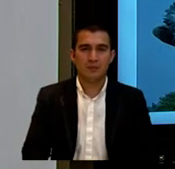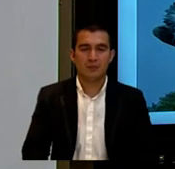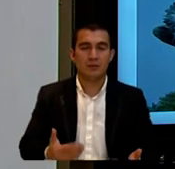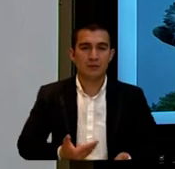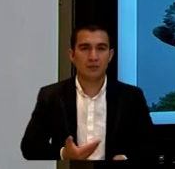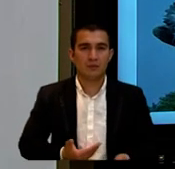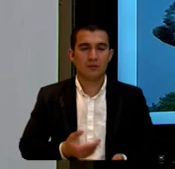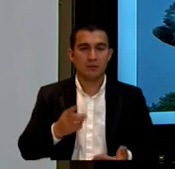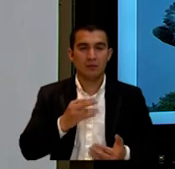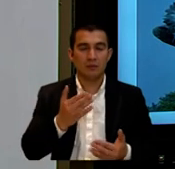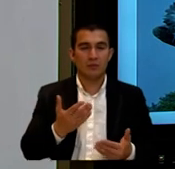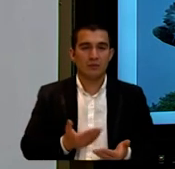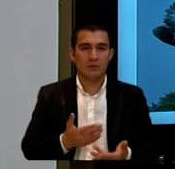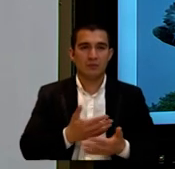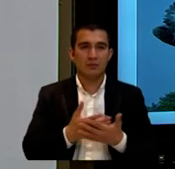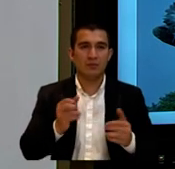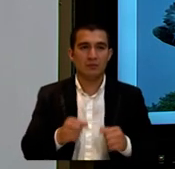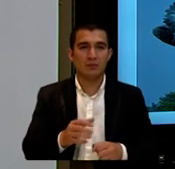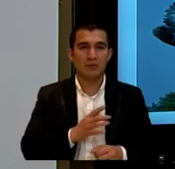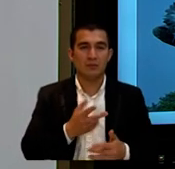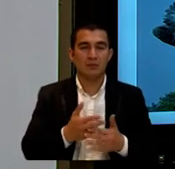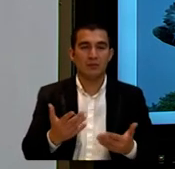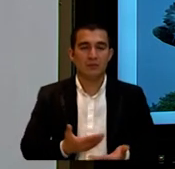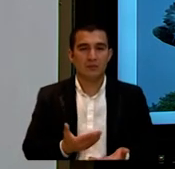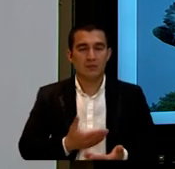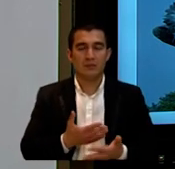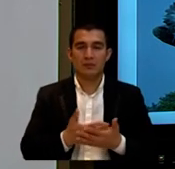Қүшін үлді деуник бүді үшін'-асқытты!